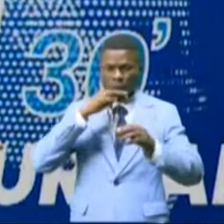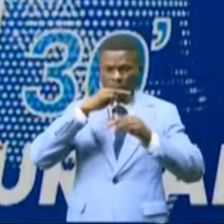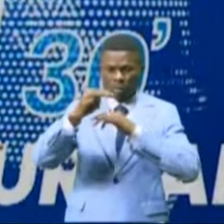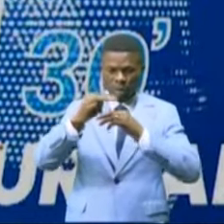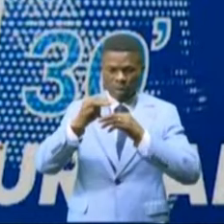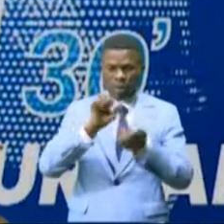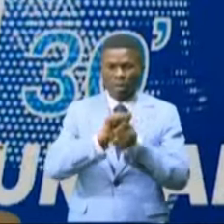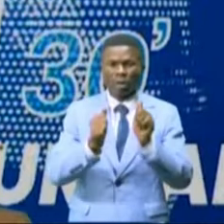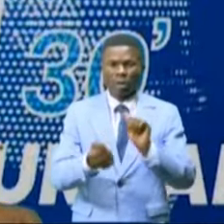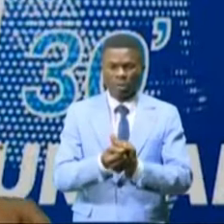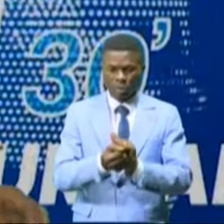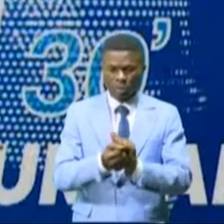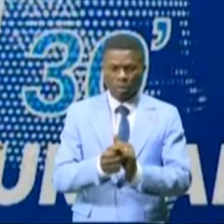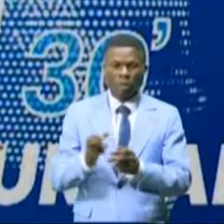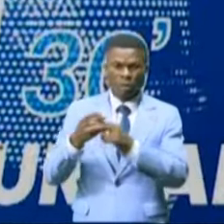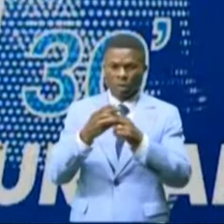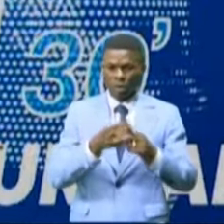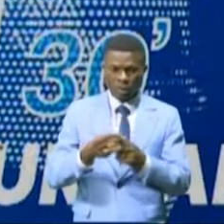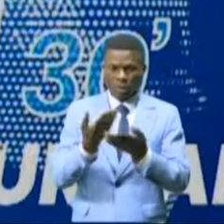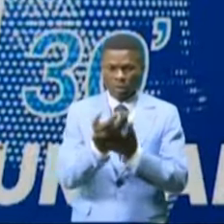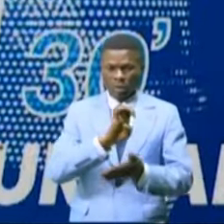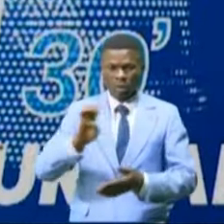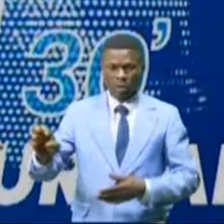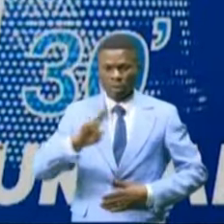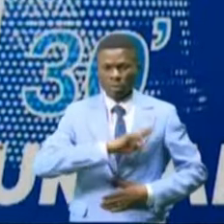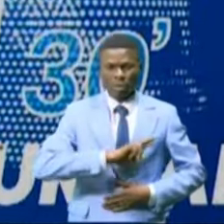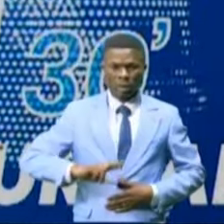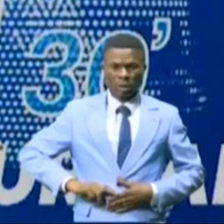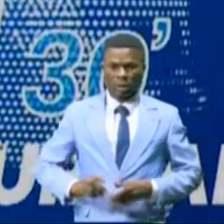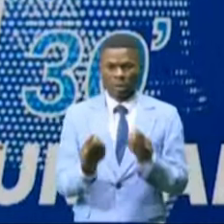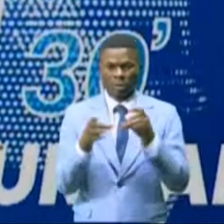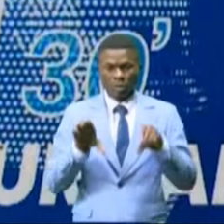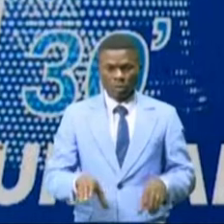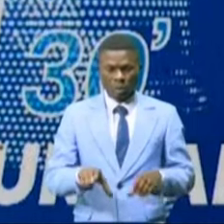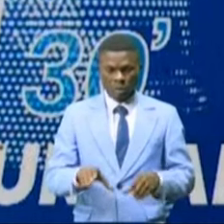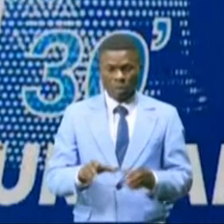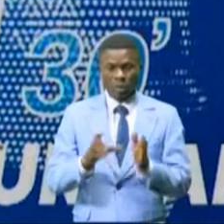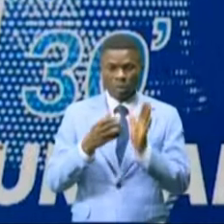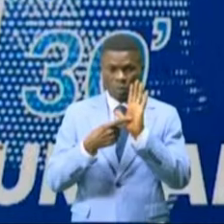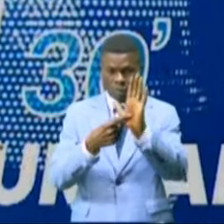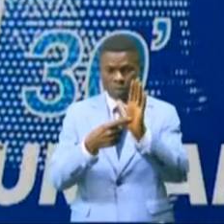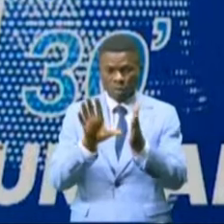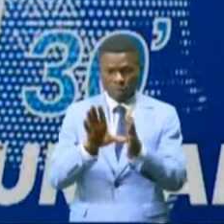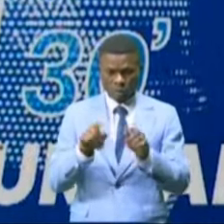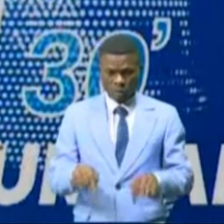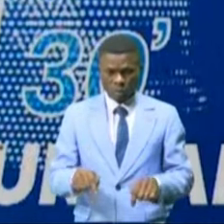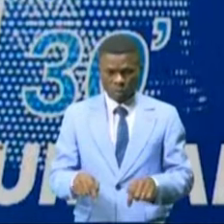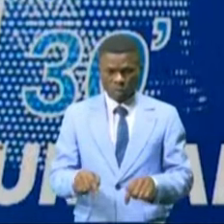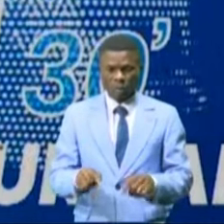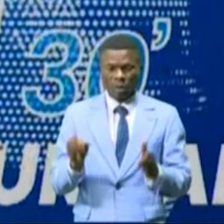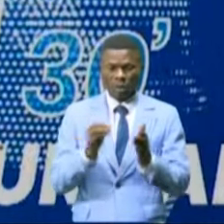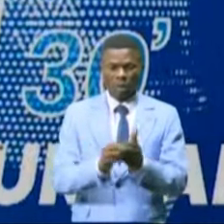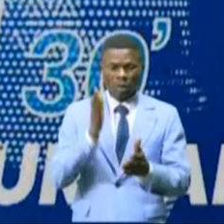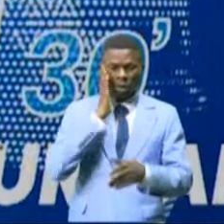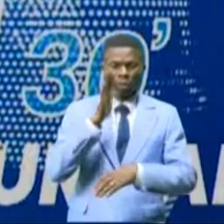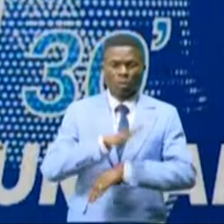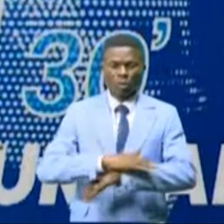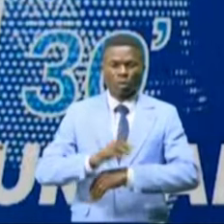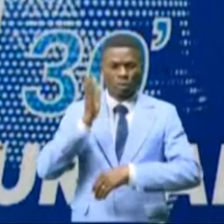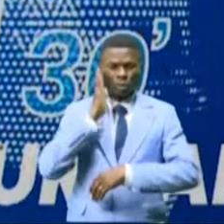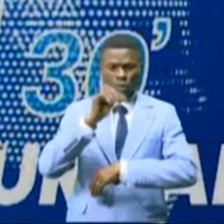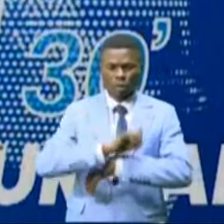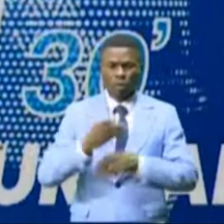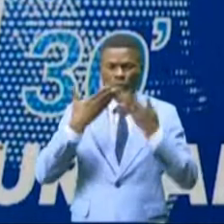message sur la situation sécuritaire dans la partie est de la République. C'est à suivre dans ce journal. Une fois de plus, bonjour et